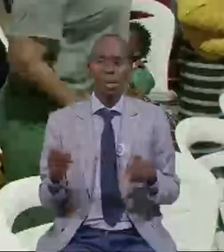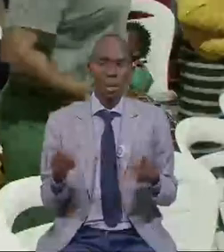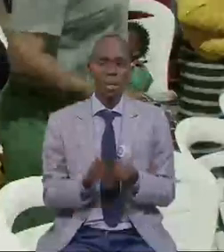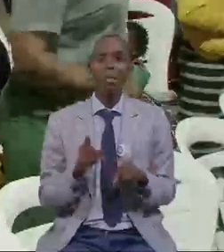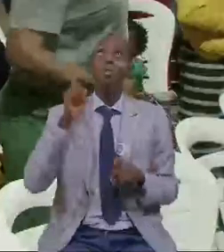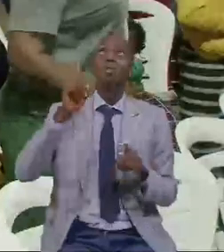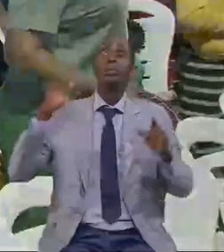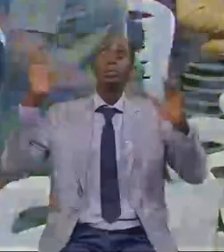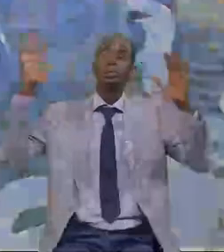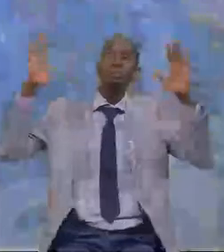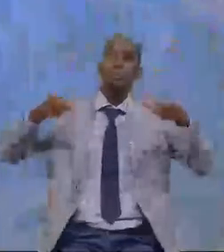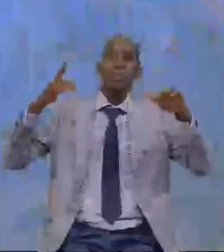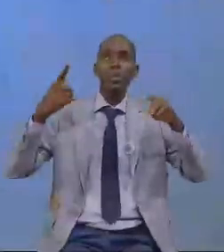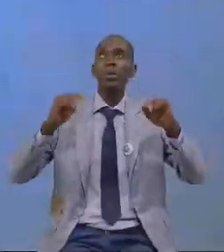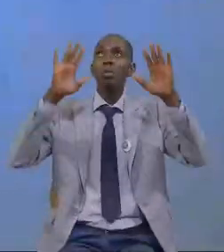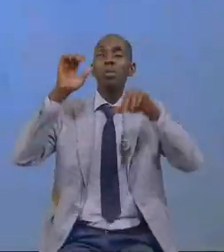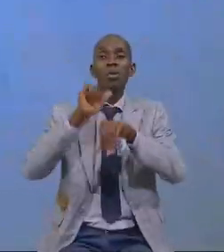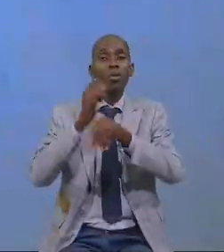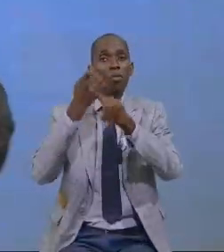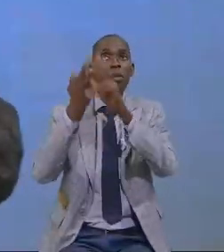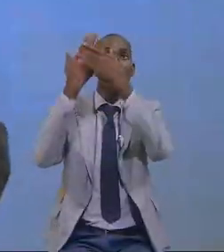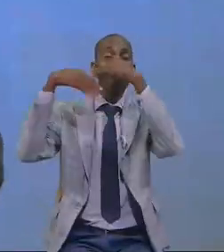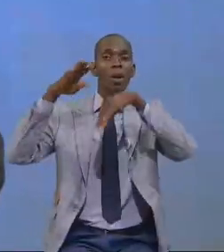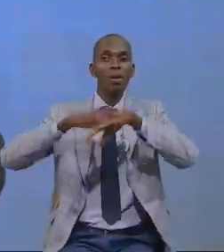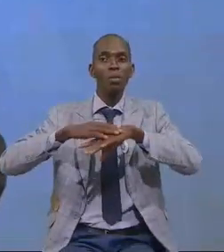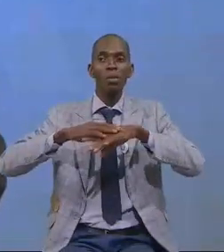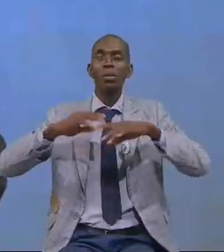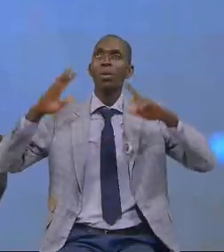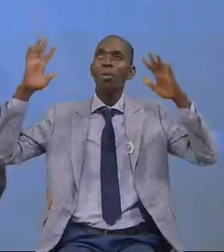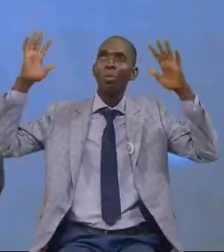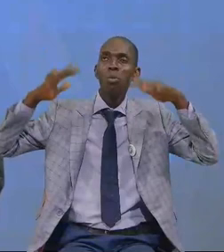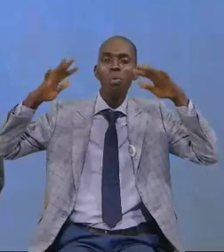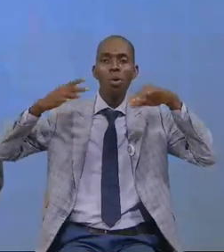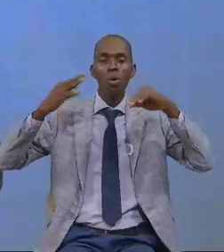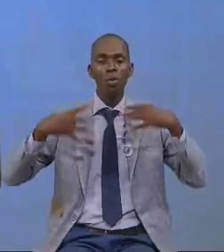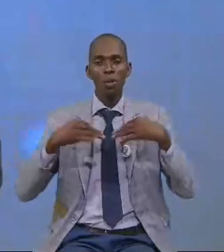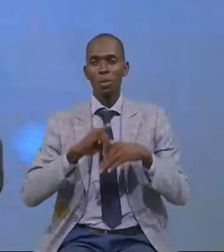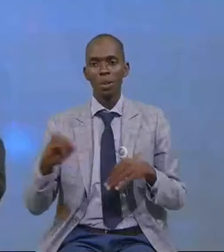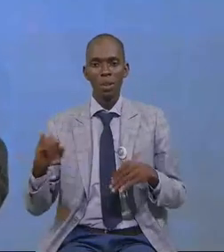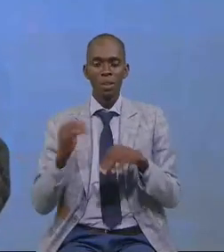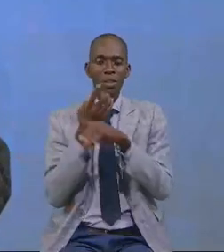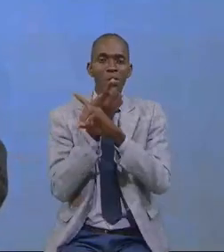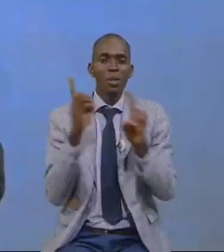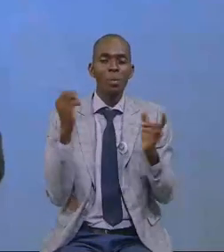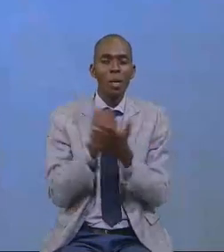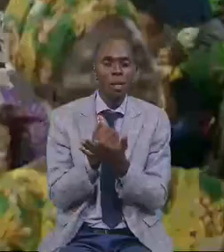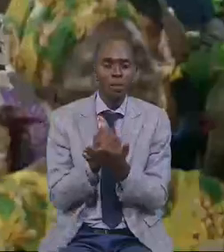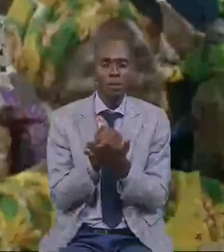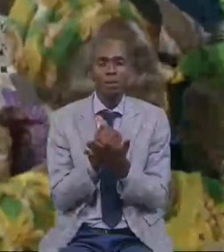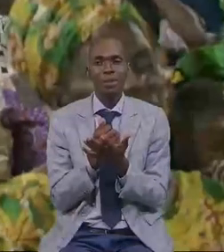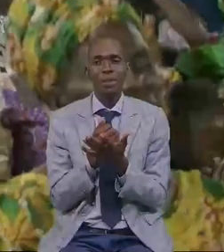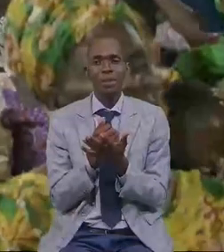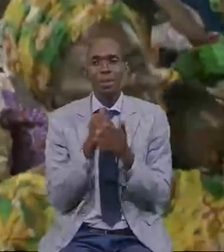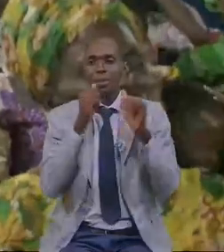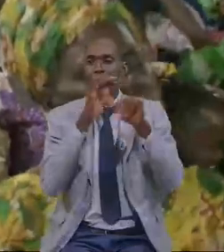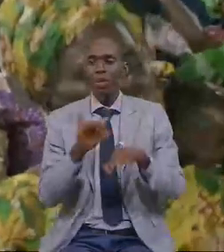Comme il fera pleuvoir le miracle depuis le ciel, les averses de guérison, de